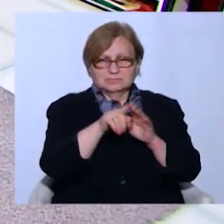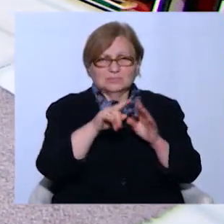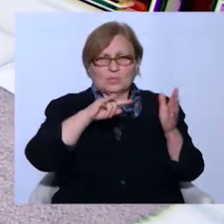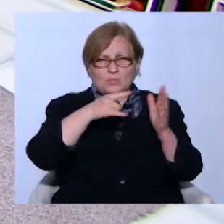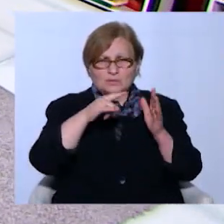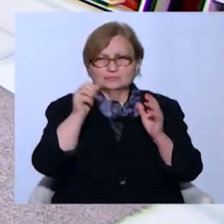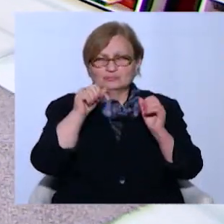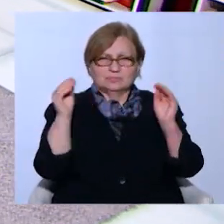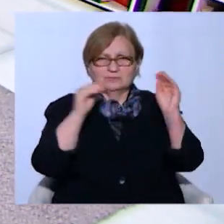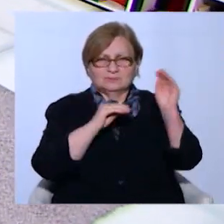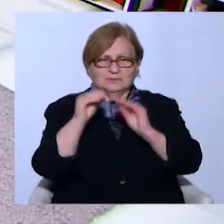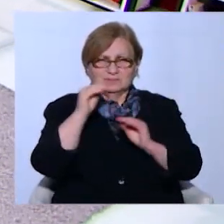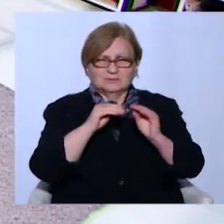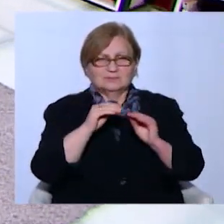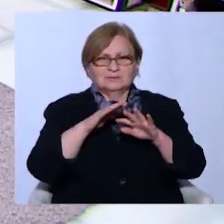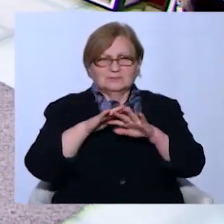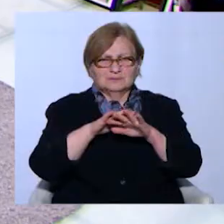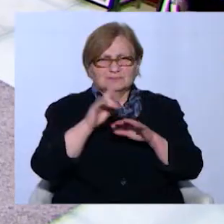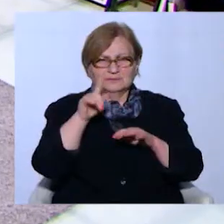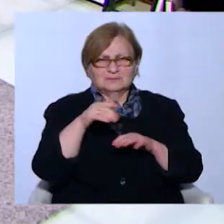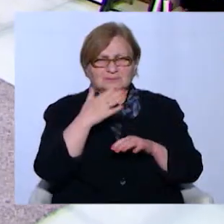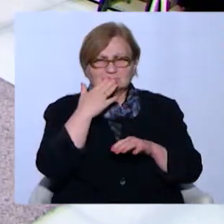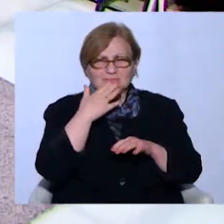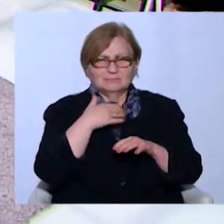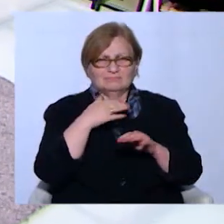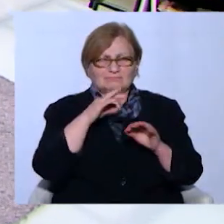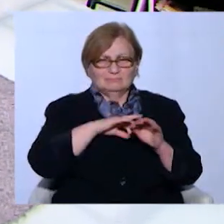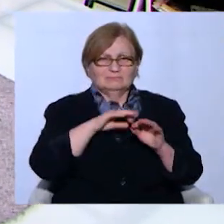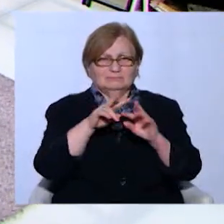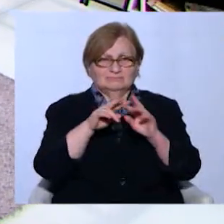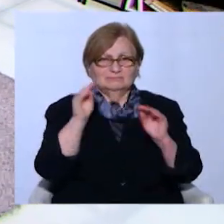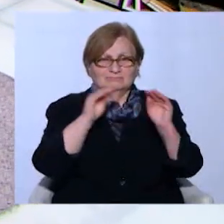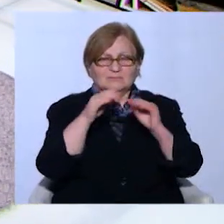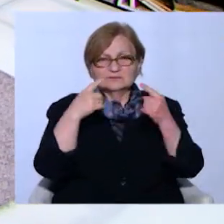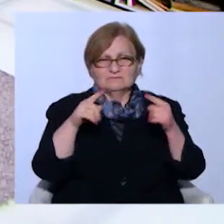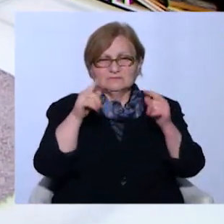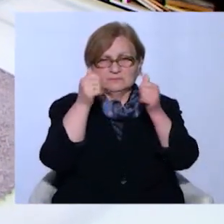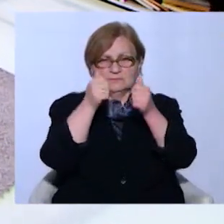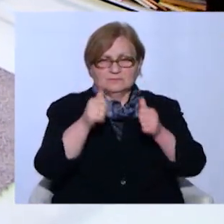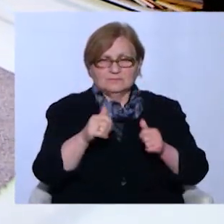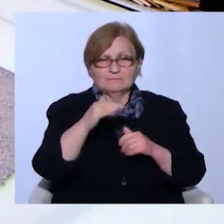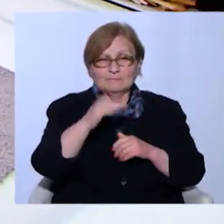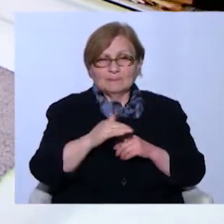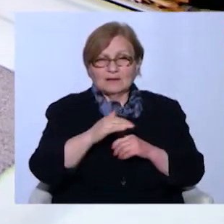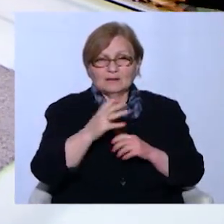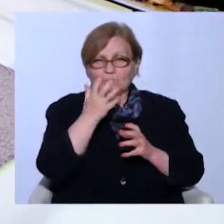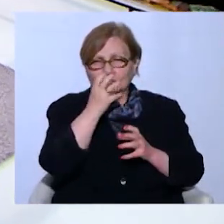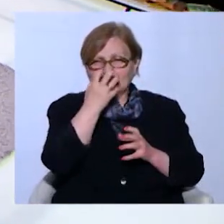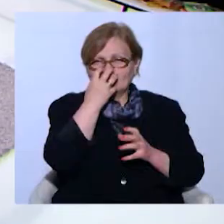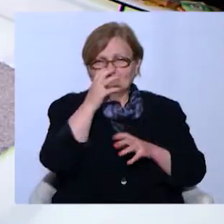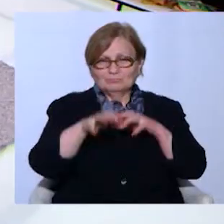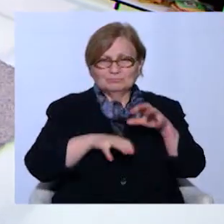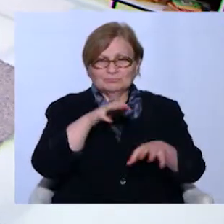ხოლმე რაღაცები და ესეთი ფილტრები ედება, თქვენ ხო გიყვართ ფილტრების გამოყენება, სულ და სხვადასხვა ფორმას იღებს. აი დაბლა პანდა და